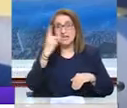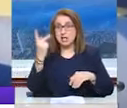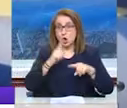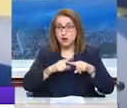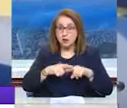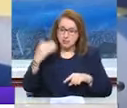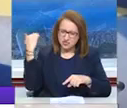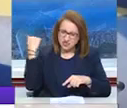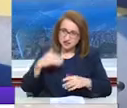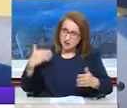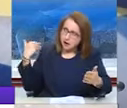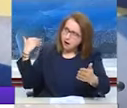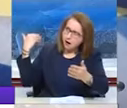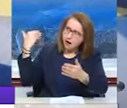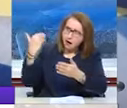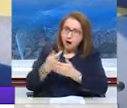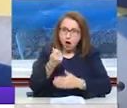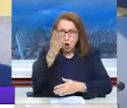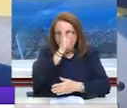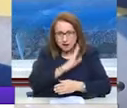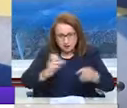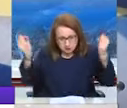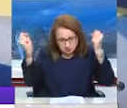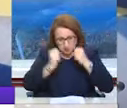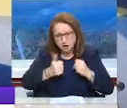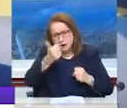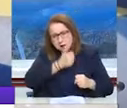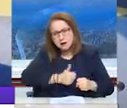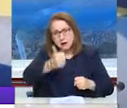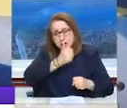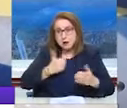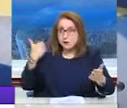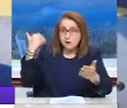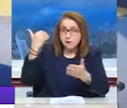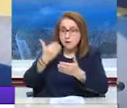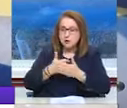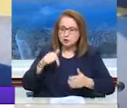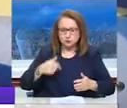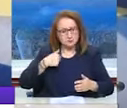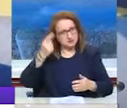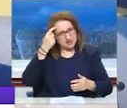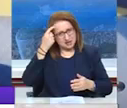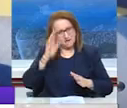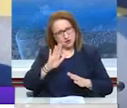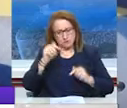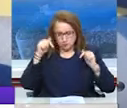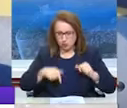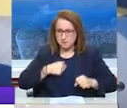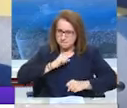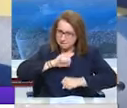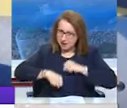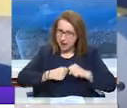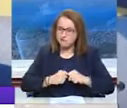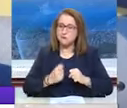τελευταία χρόνια. Γι' αυτό εφαρμόζουμε πολιτικές ώστε να κρατήσουμε την οικονομία όρθια και